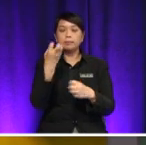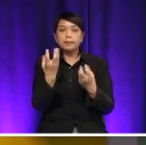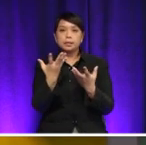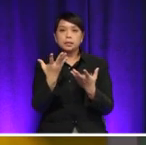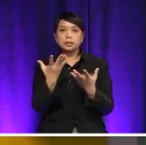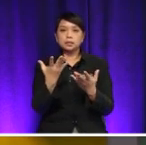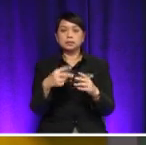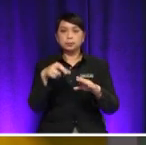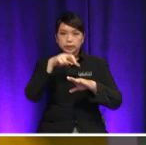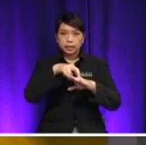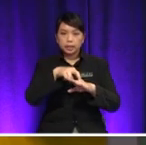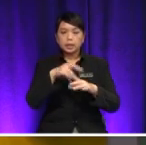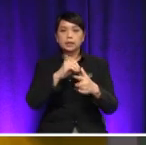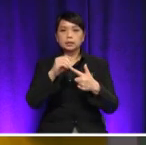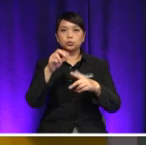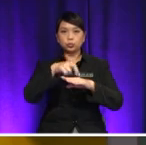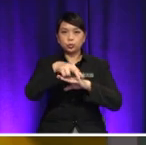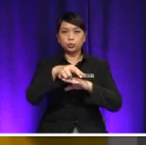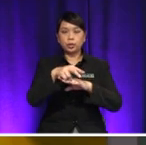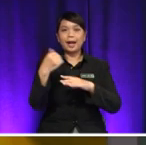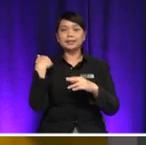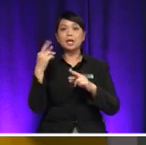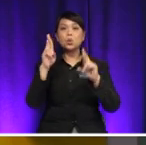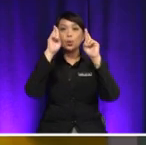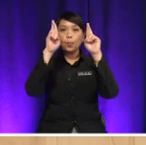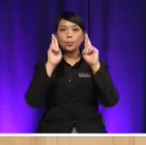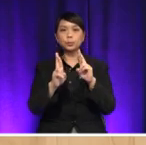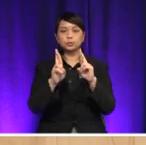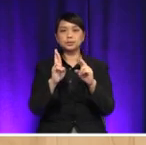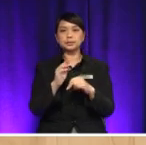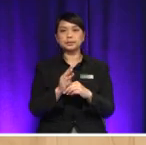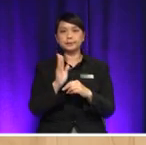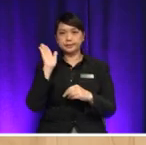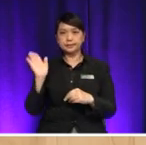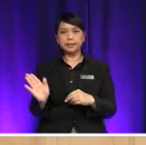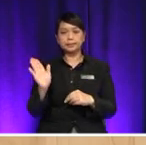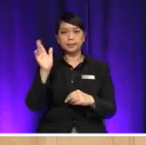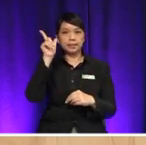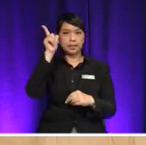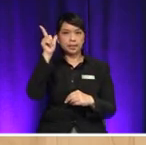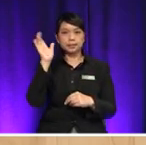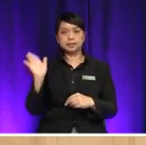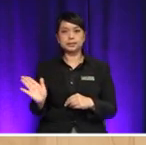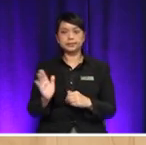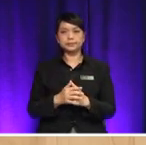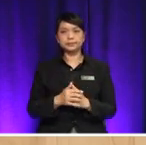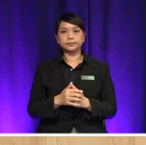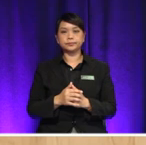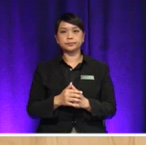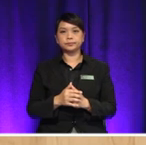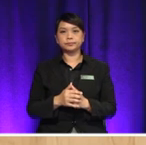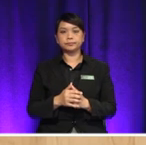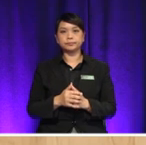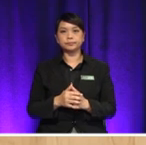menggunakan rumus nomor indeks oke oke rumus-rumus dikatakan bahwa nombu indeks